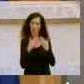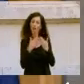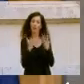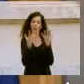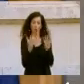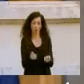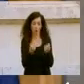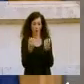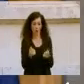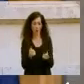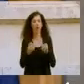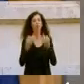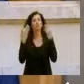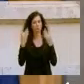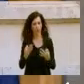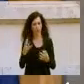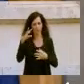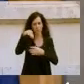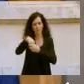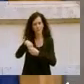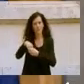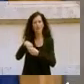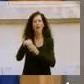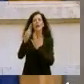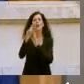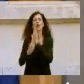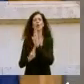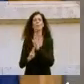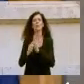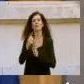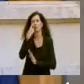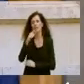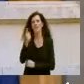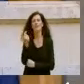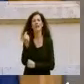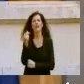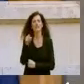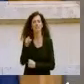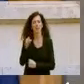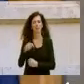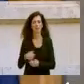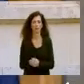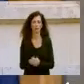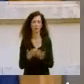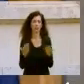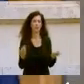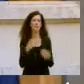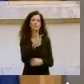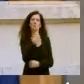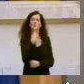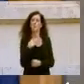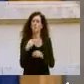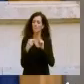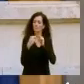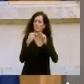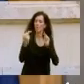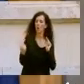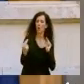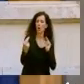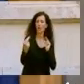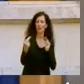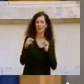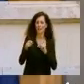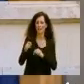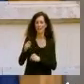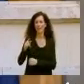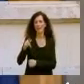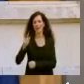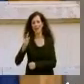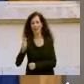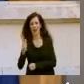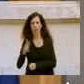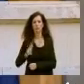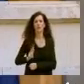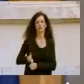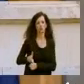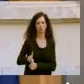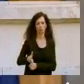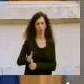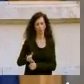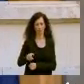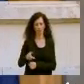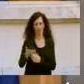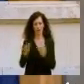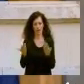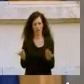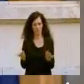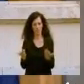inserite nel regolamento di finanziamento lei mi ha parlato il ponte sullo stretto guardi io non voglio